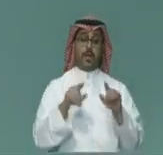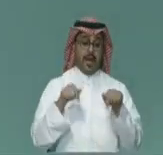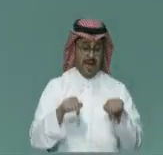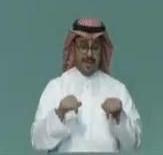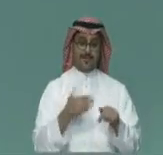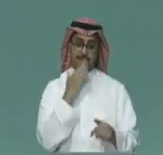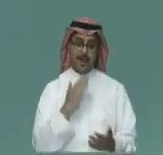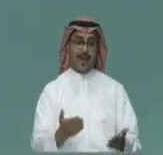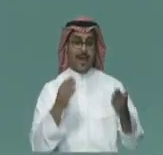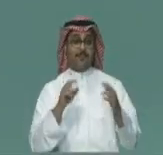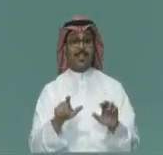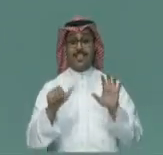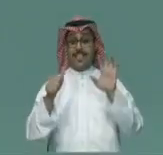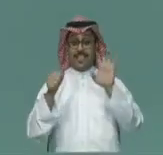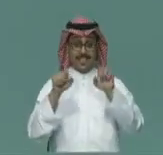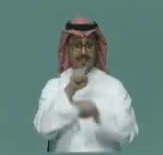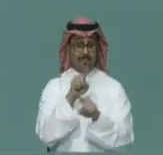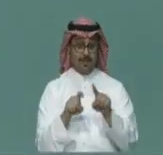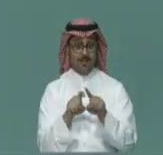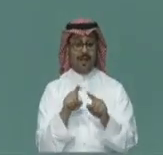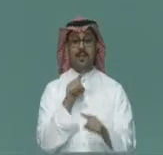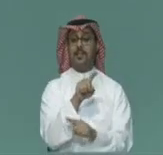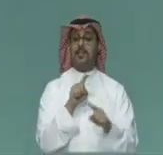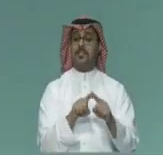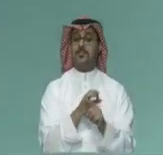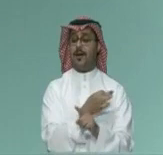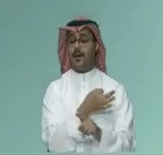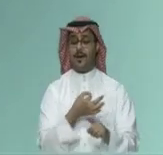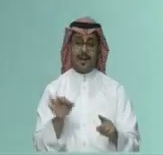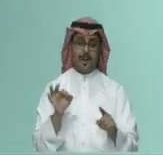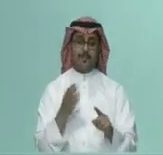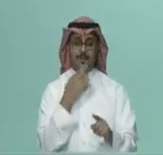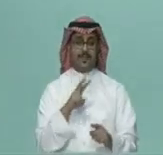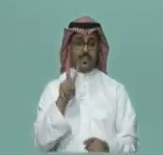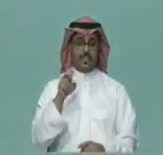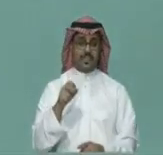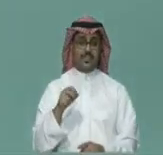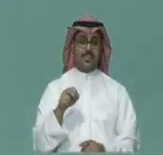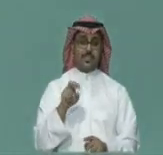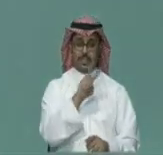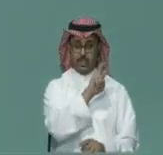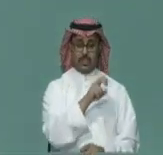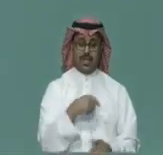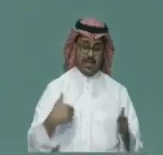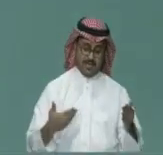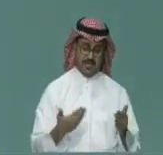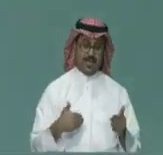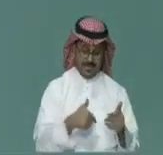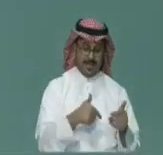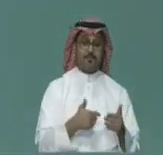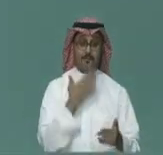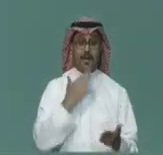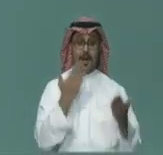سبحانه وتعالى هو تحقيق 60% من نسبة تملك المواطنين قبل 2020. هذا بفضل الله